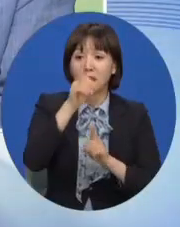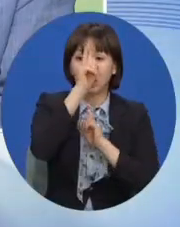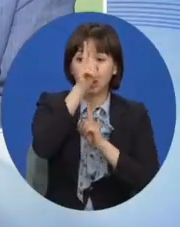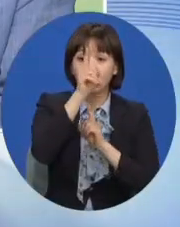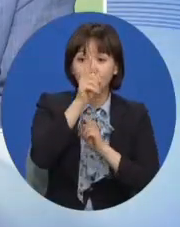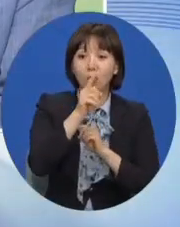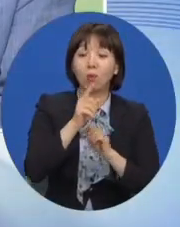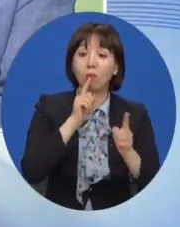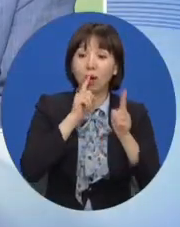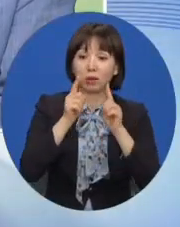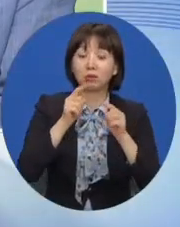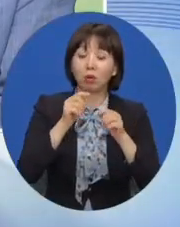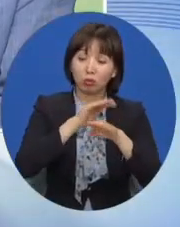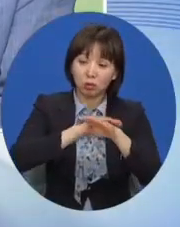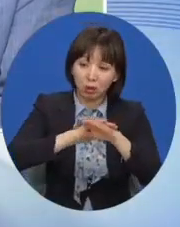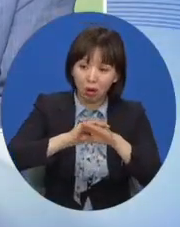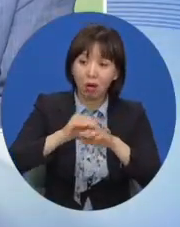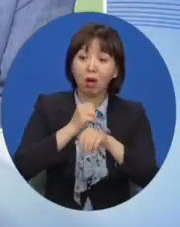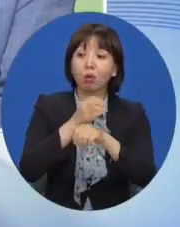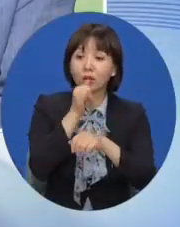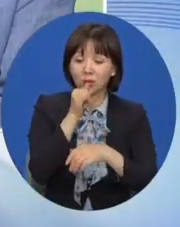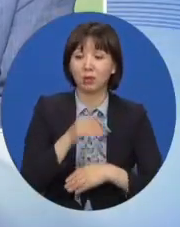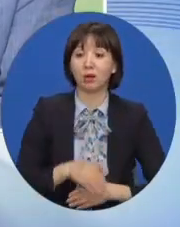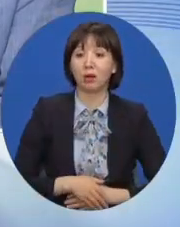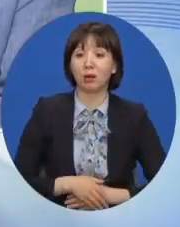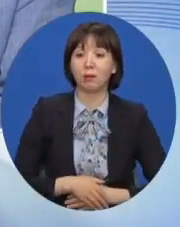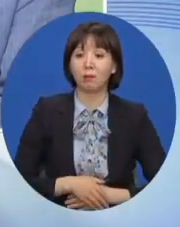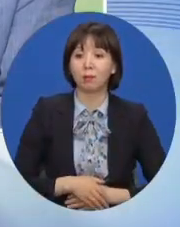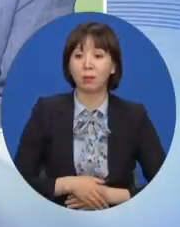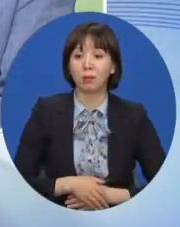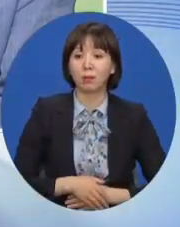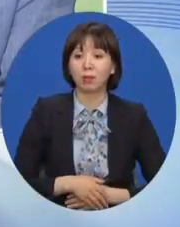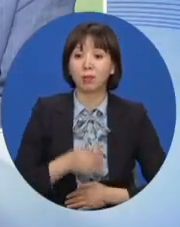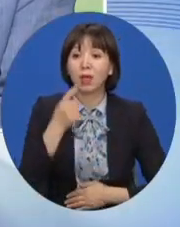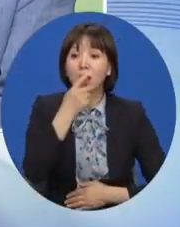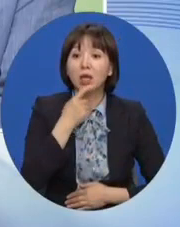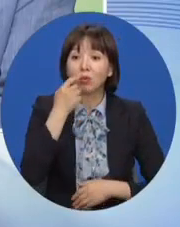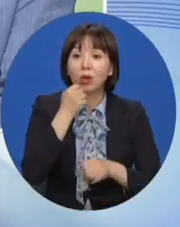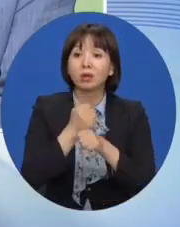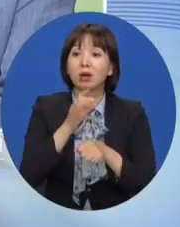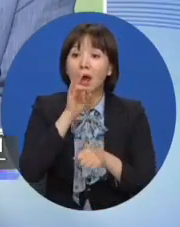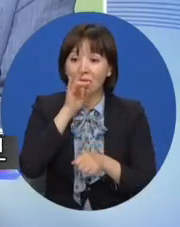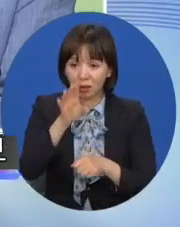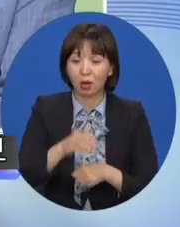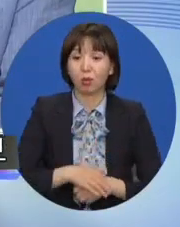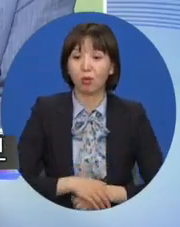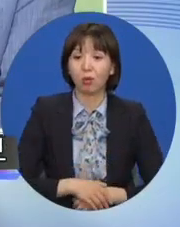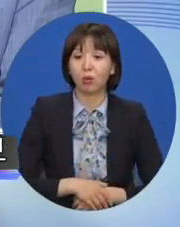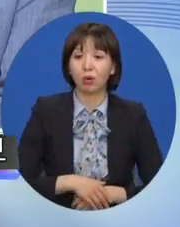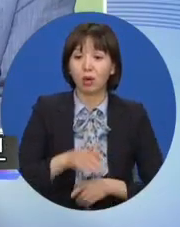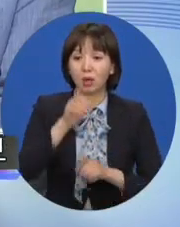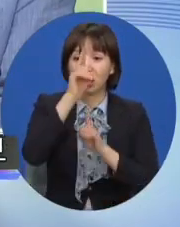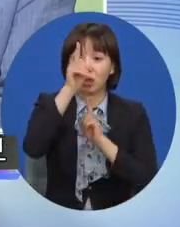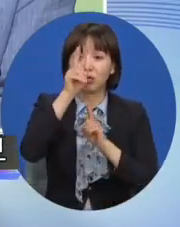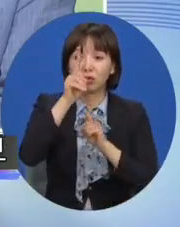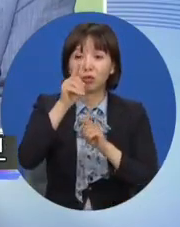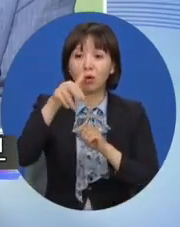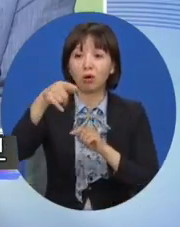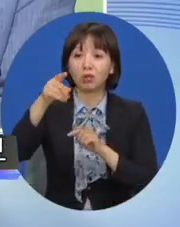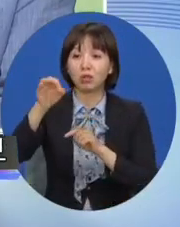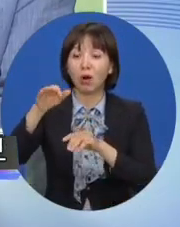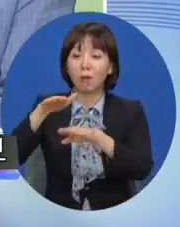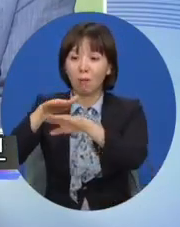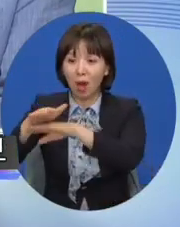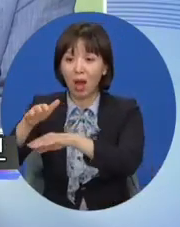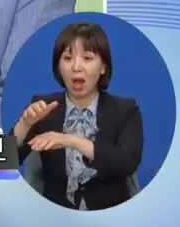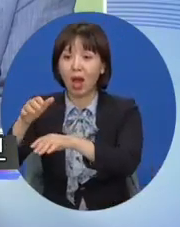아주 그 말씀 잘하고 계십니다. 어떤 이게 입으로 해서는 안 되는 거고 또 이근규 후보 지금 정파 학교 따지지